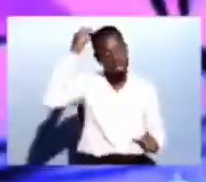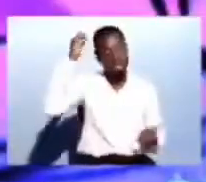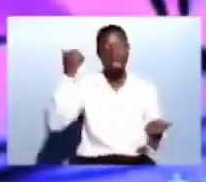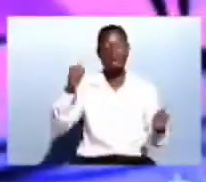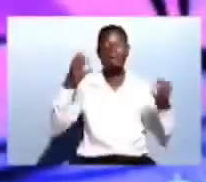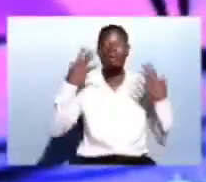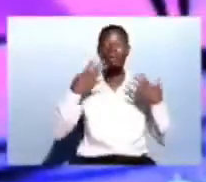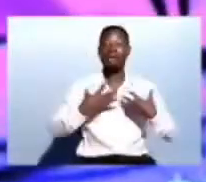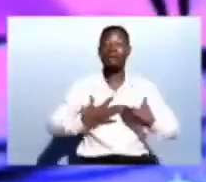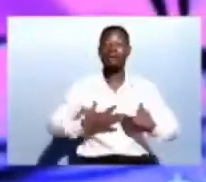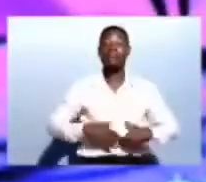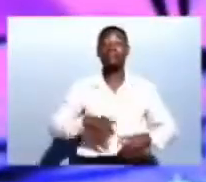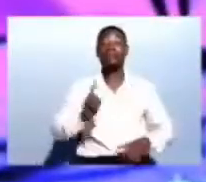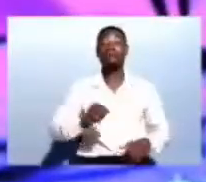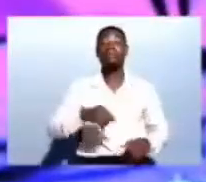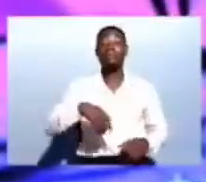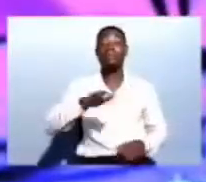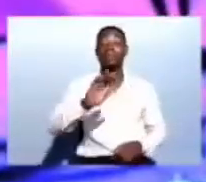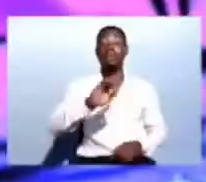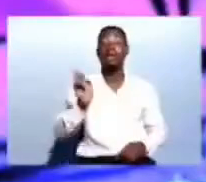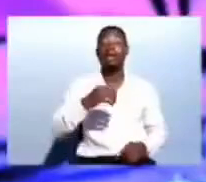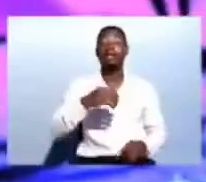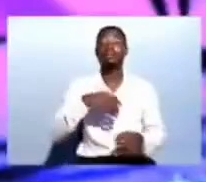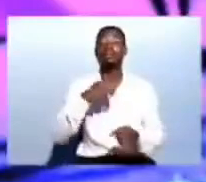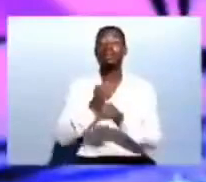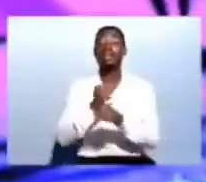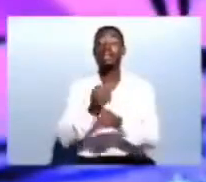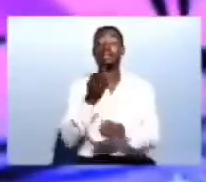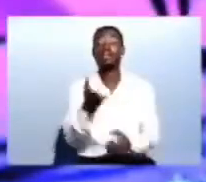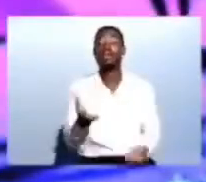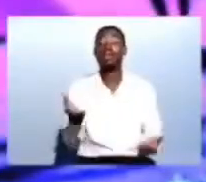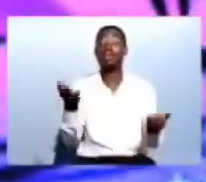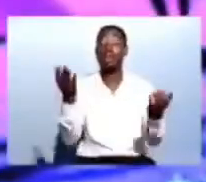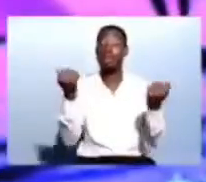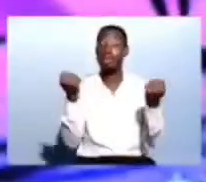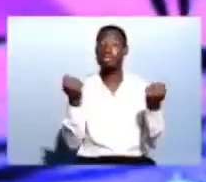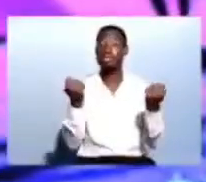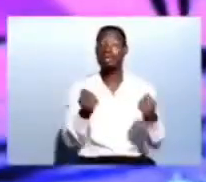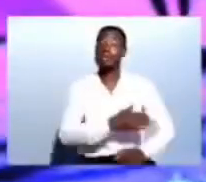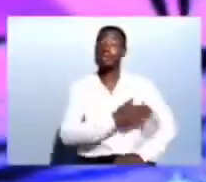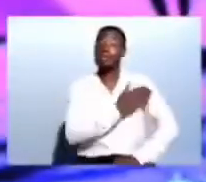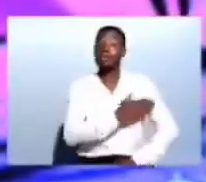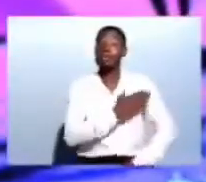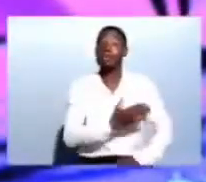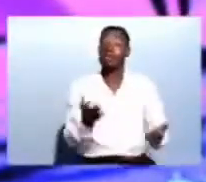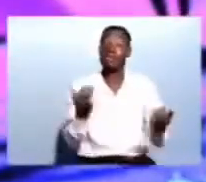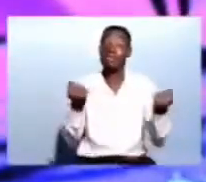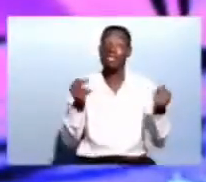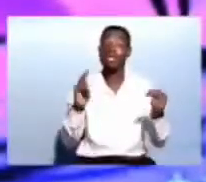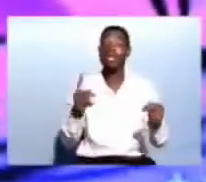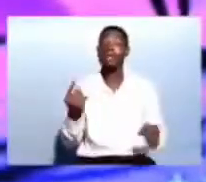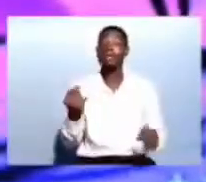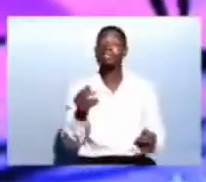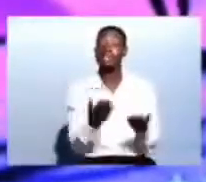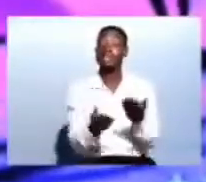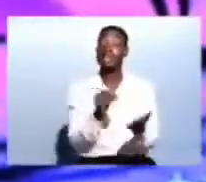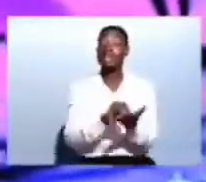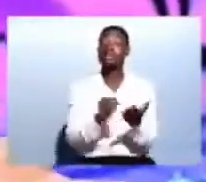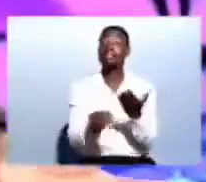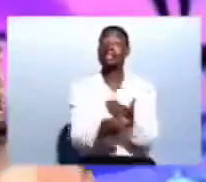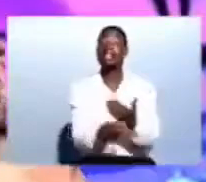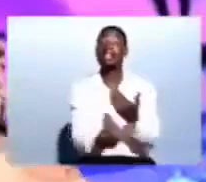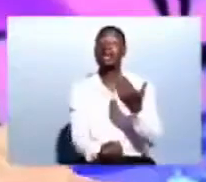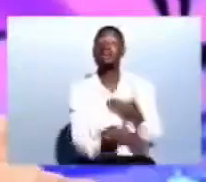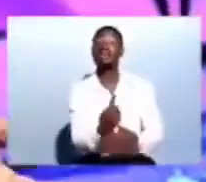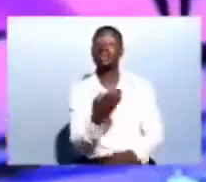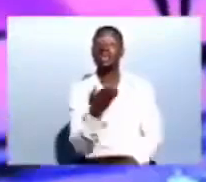mwilini. Alafu unapomwambia asifanye kazi, wewe unaweza kumudu? Hata kama ungekuwa na pesa kiasi gani,